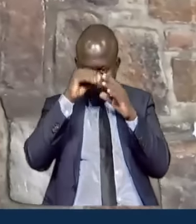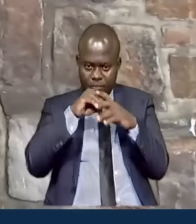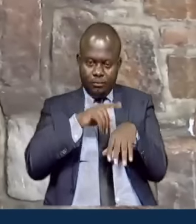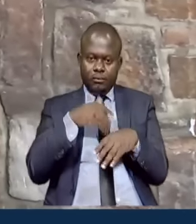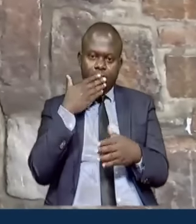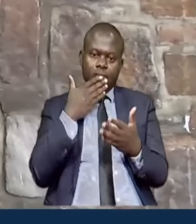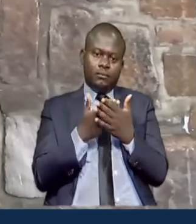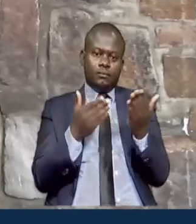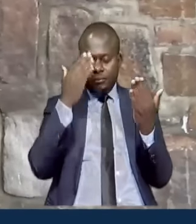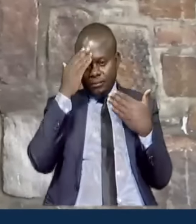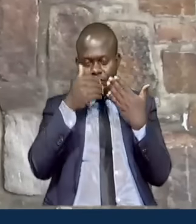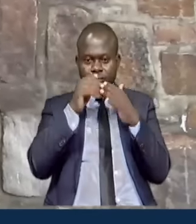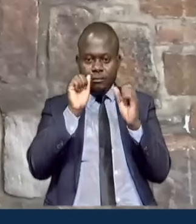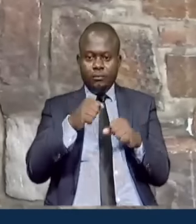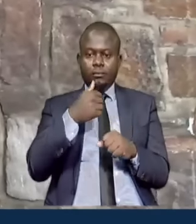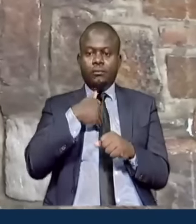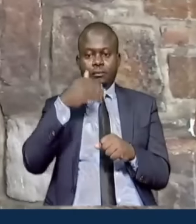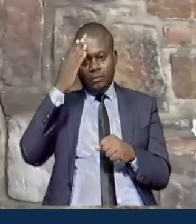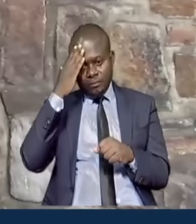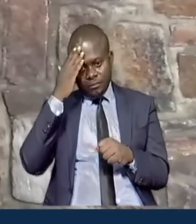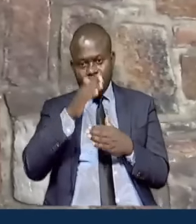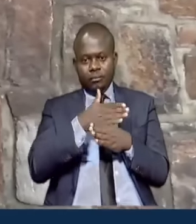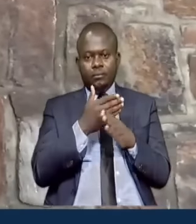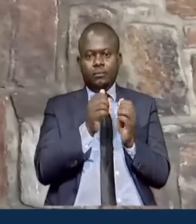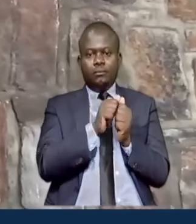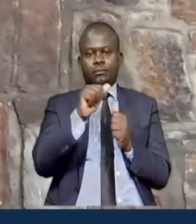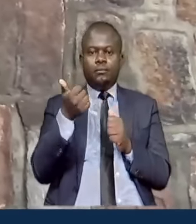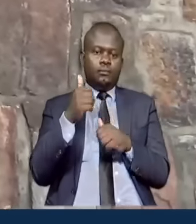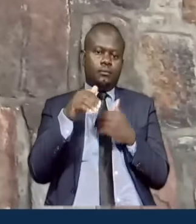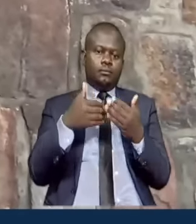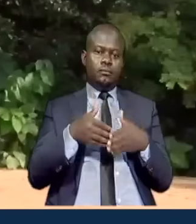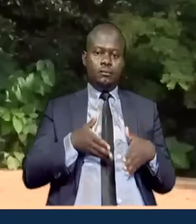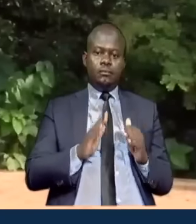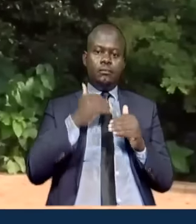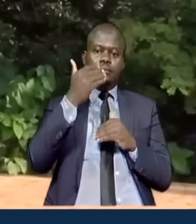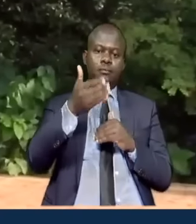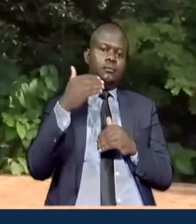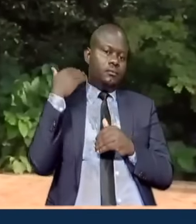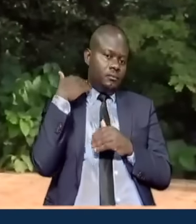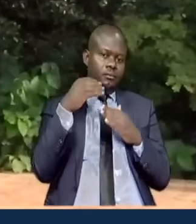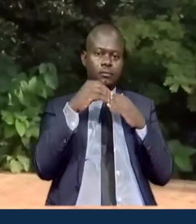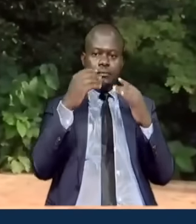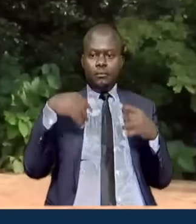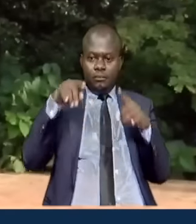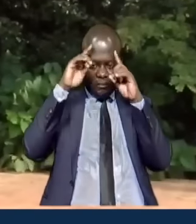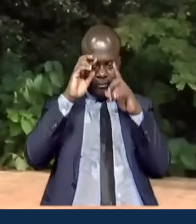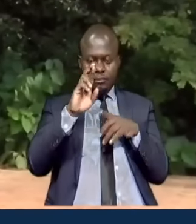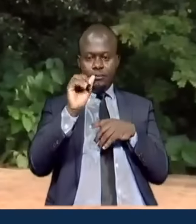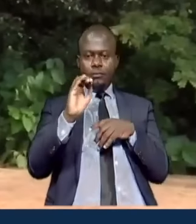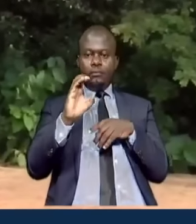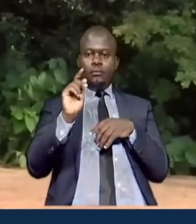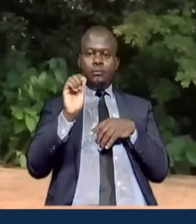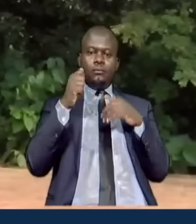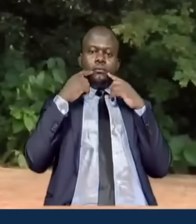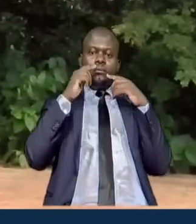kwiga kandi turushe kugira ibyo tumenya dusangiza abandi bagenzi bacu n'urubyiruko rwavutse nyuma ya Jenoside. Ubuyobozi bwa kaminuza yari kabwagaragaje ko